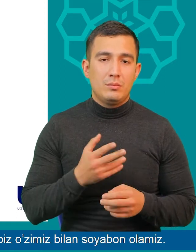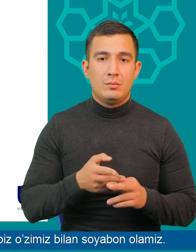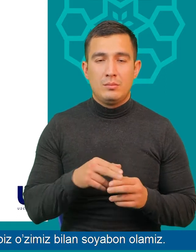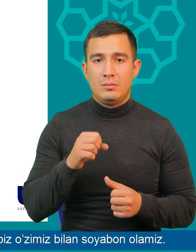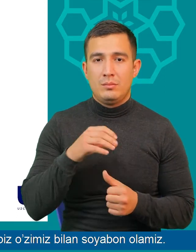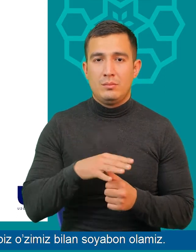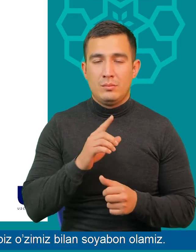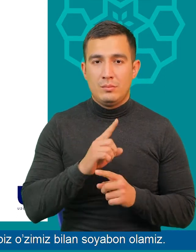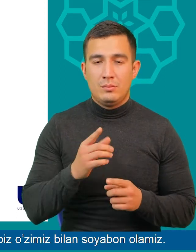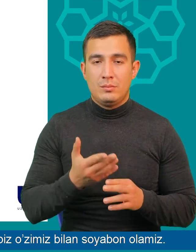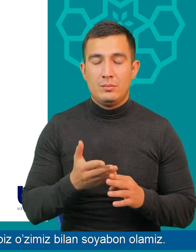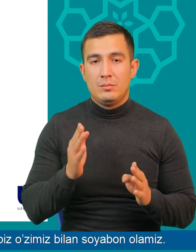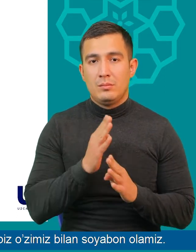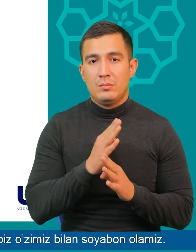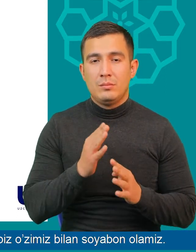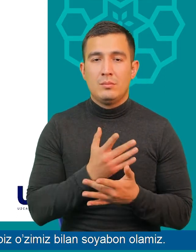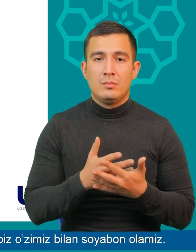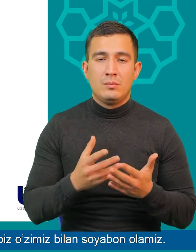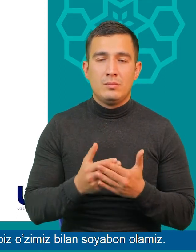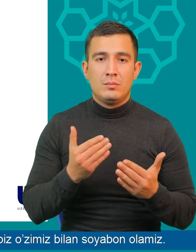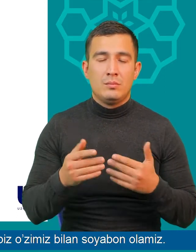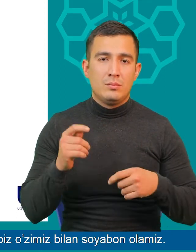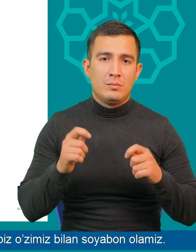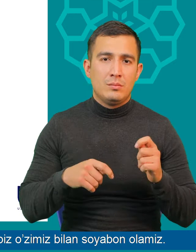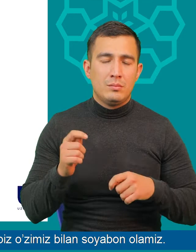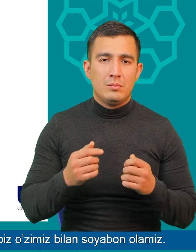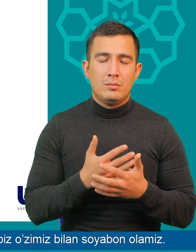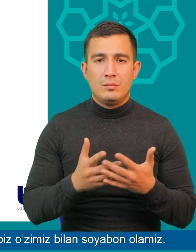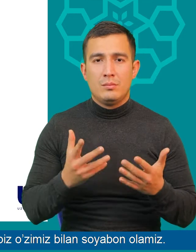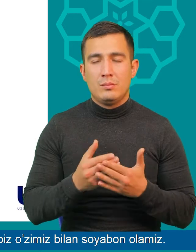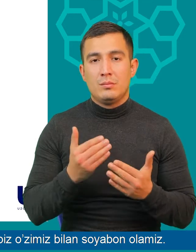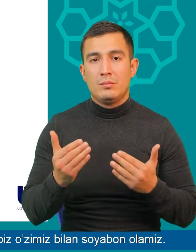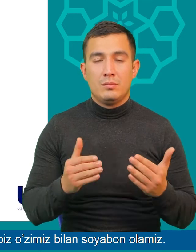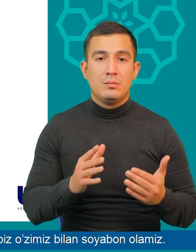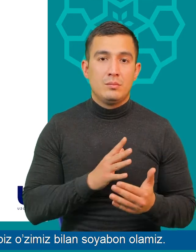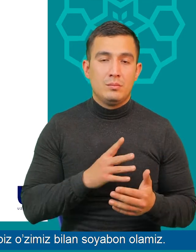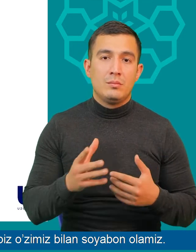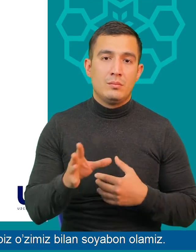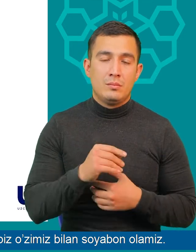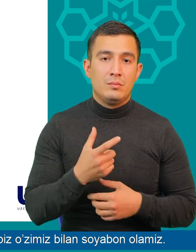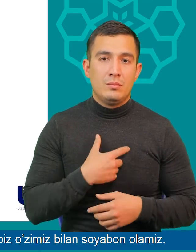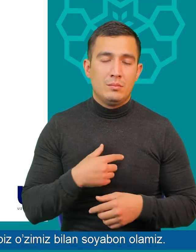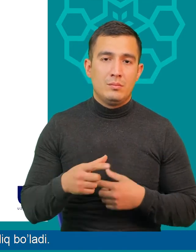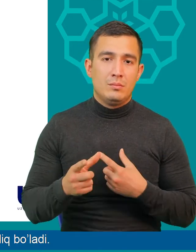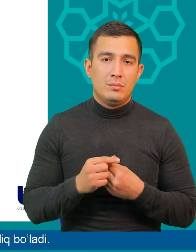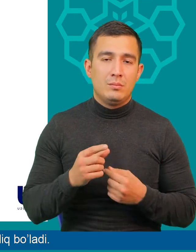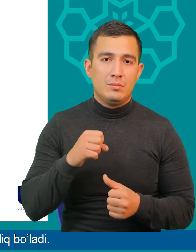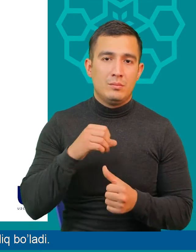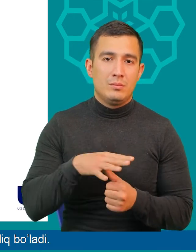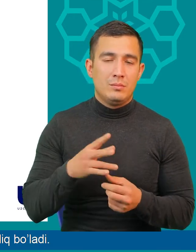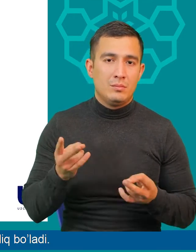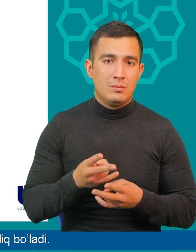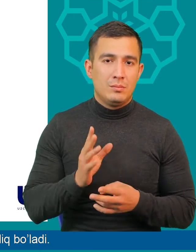Agar bulutli havo bo'lsa, yomg'ir yog'ishi ehtimoli mavjud bo'lsa, biz o'zimiz bilan soyabon olamiz. Ya'ni